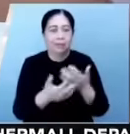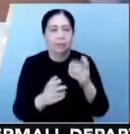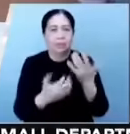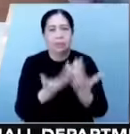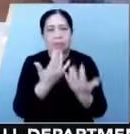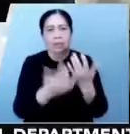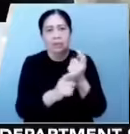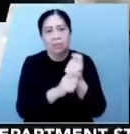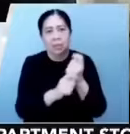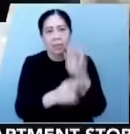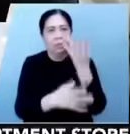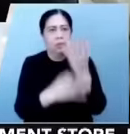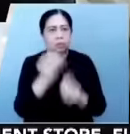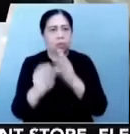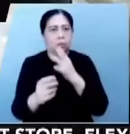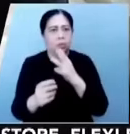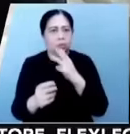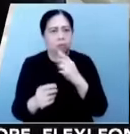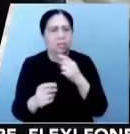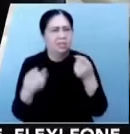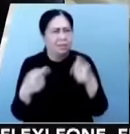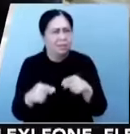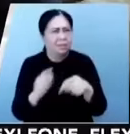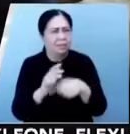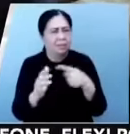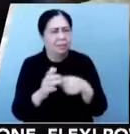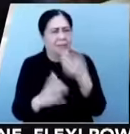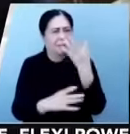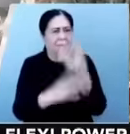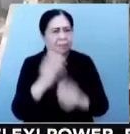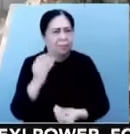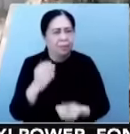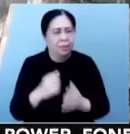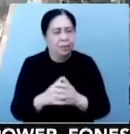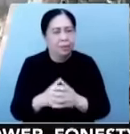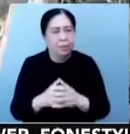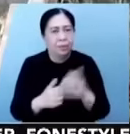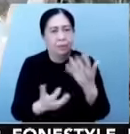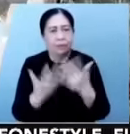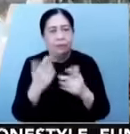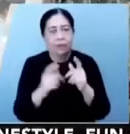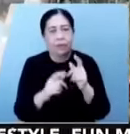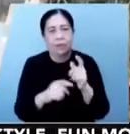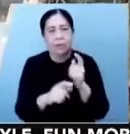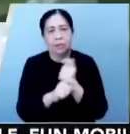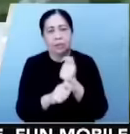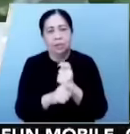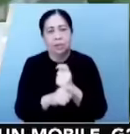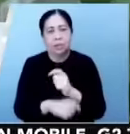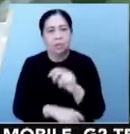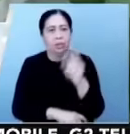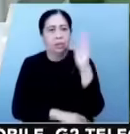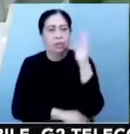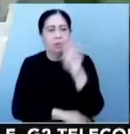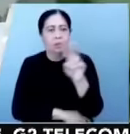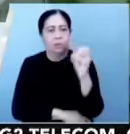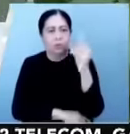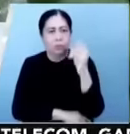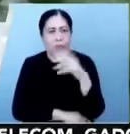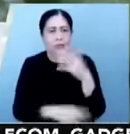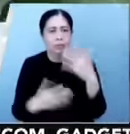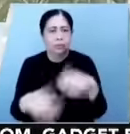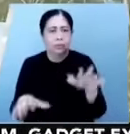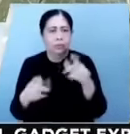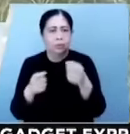Nangyayari po naman talaga na minsan naubusan po ng tubig ang fire truck. Pasado alas 12 ng tanghali, idineklarang under control